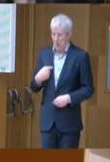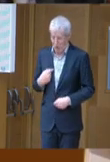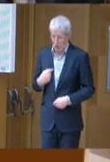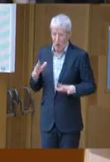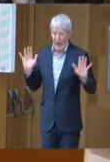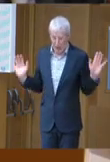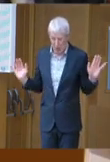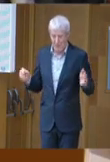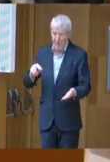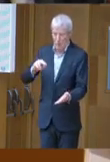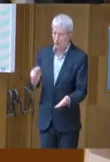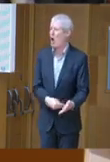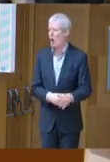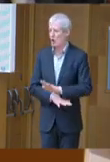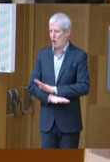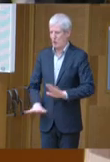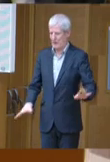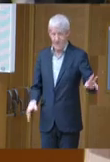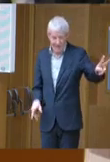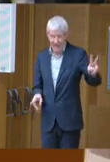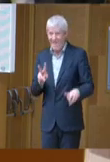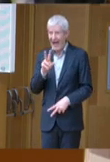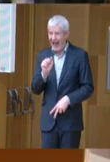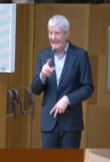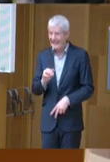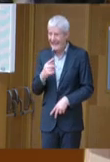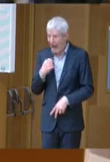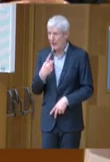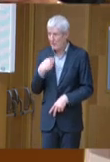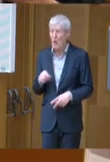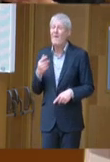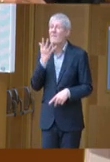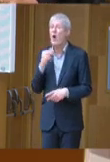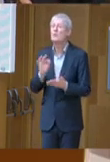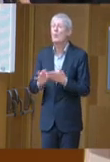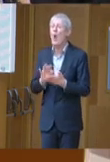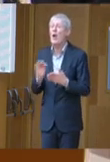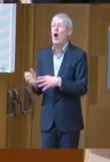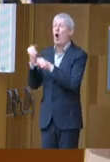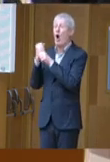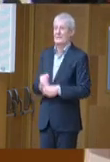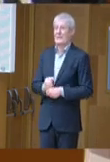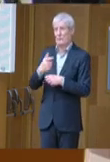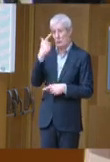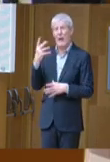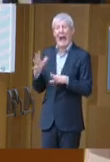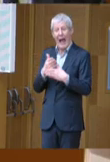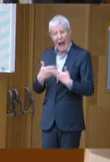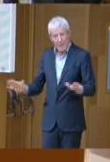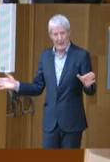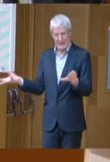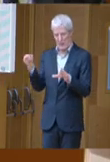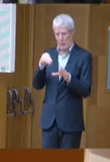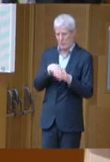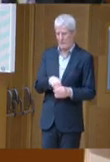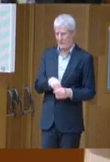che lei ha detto, ministro Valditara, noi vogliamo una scuola costituzionale, una scuola che sia sicuramente aperta, inclusiva e